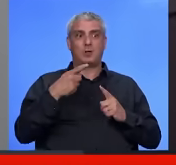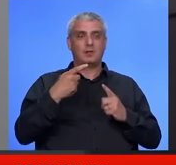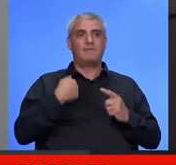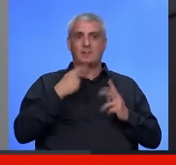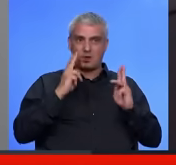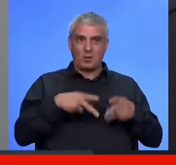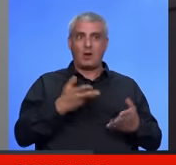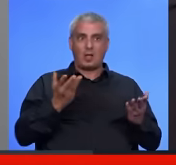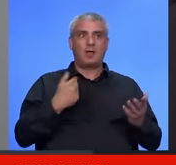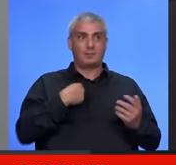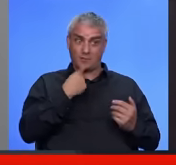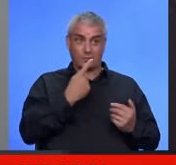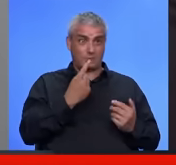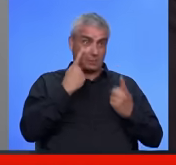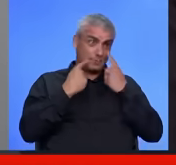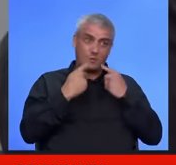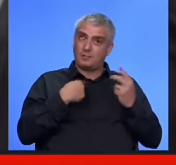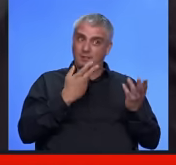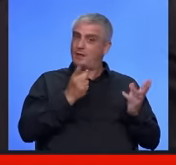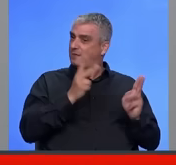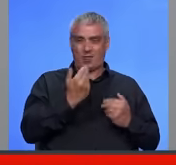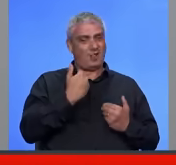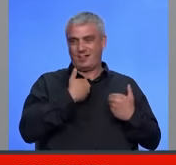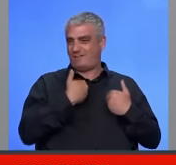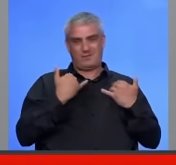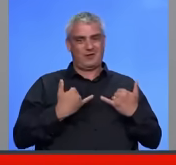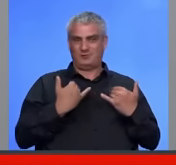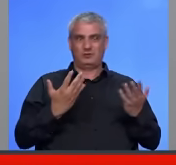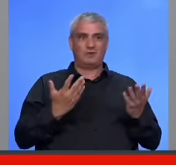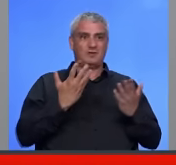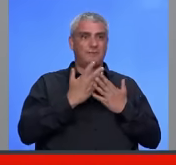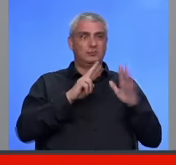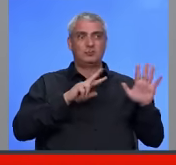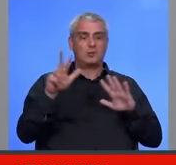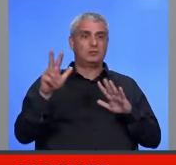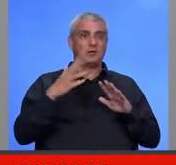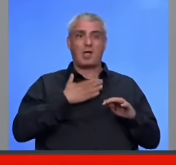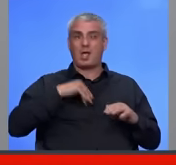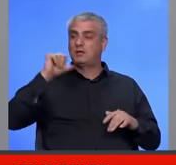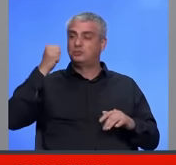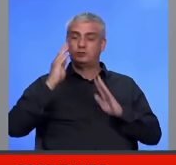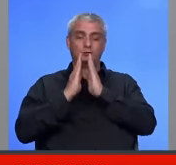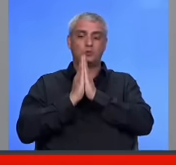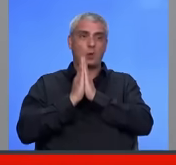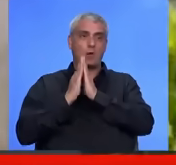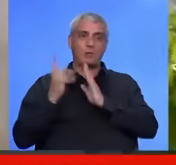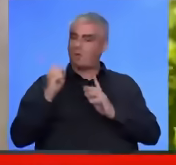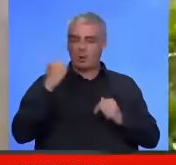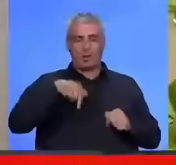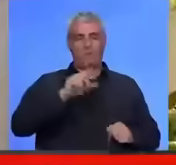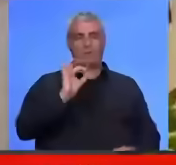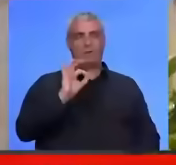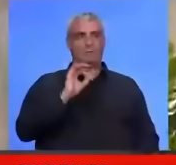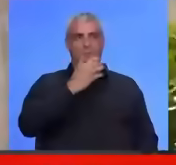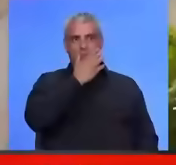יכולה לה... ואני אומרת לו בדמעות שאתה לא יכול לבוא עכשיו. 8 חודשים, מחג ראשון של סוכות, הוא לא היה פה. יש לך פה